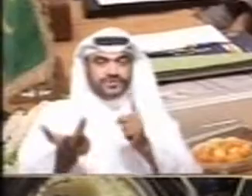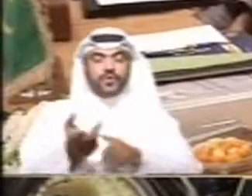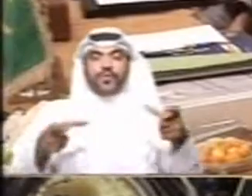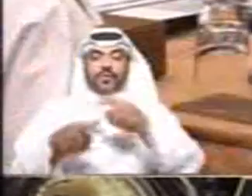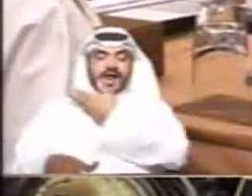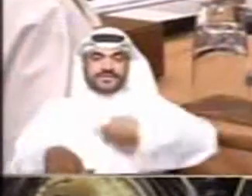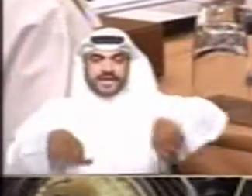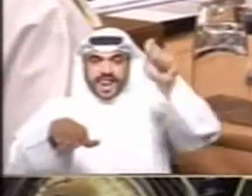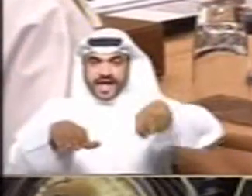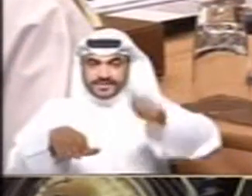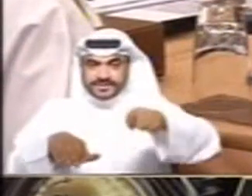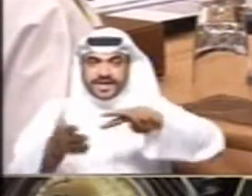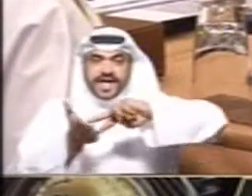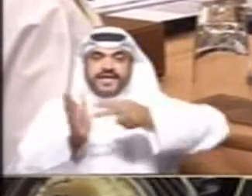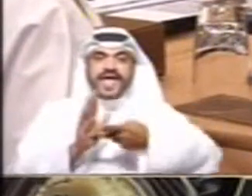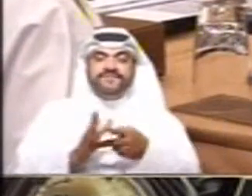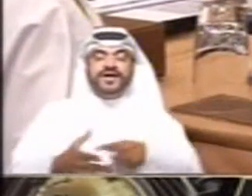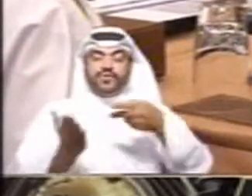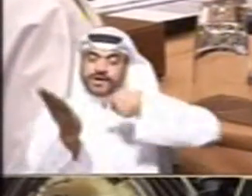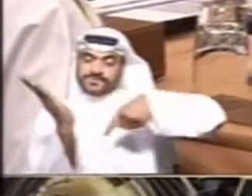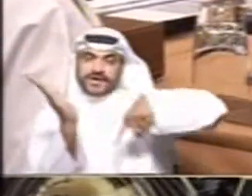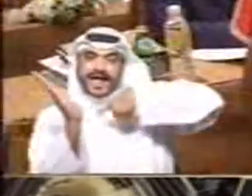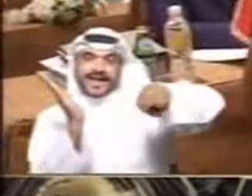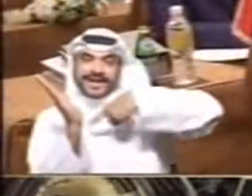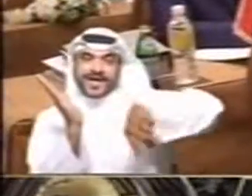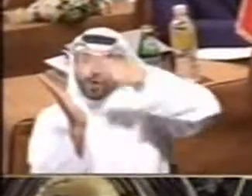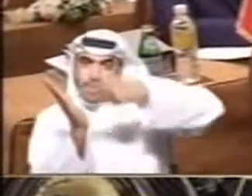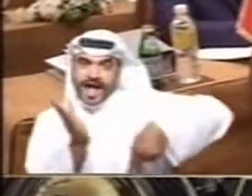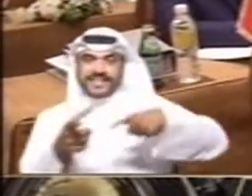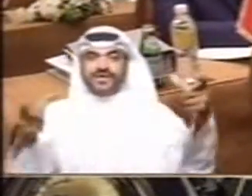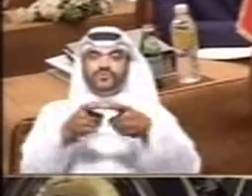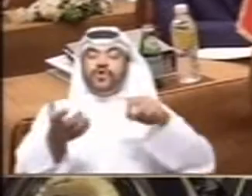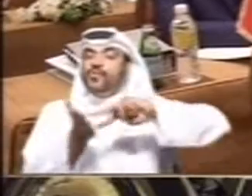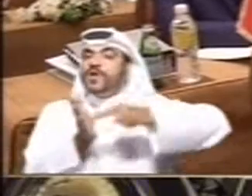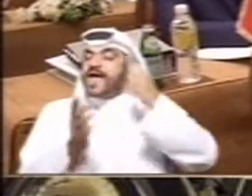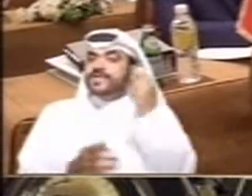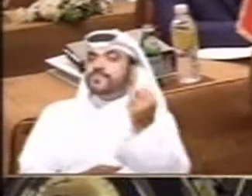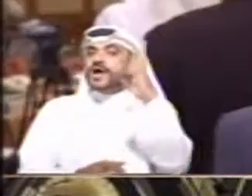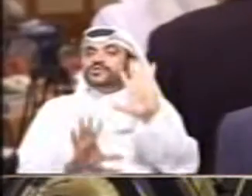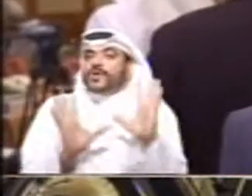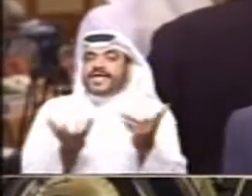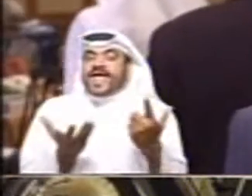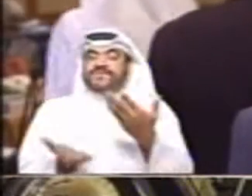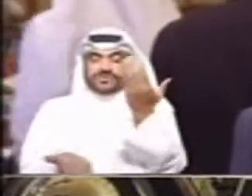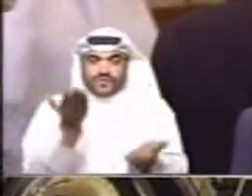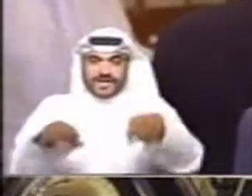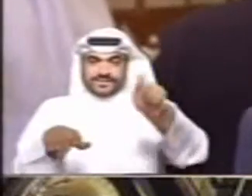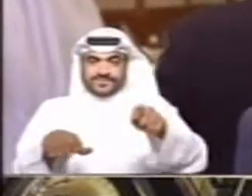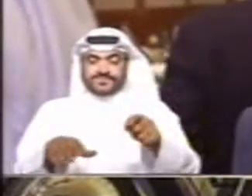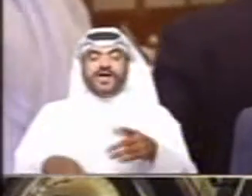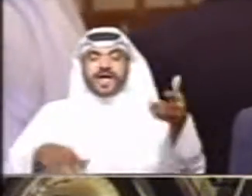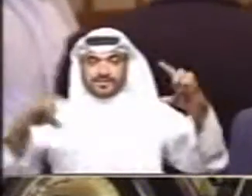جواز اللجوء للتحكيم في العقود الإدارية وكذلك مشروعية التحكيم. هذا الملتقى الذي يجمع ما يقرب